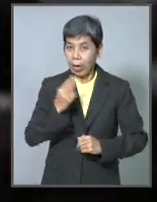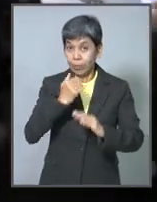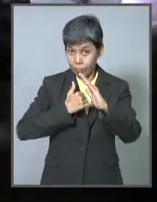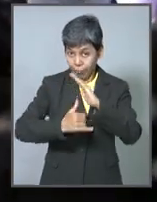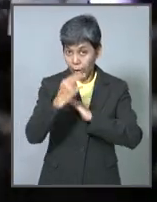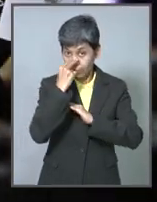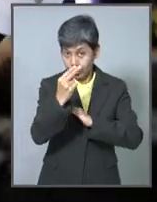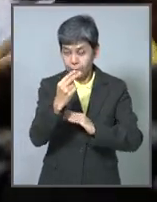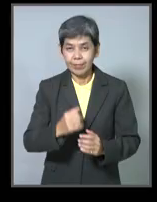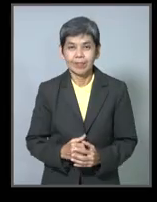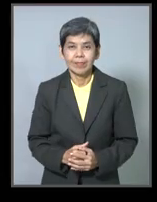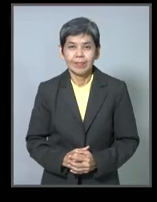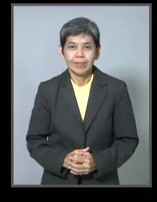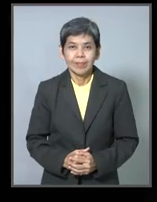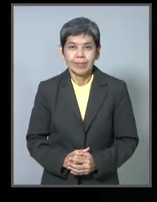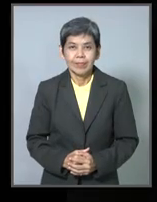นิดนึง